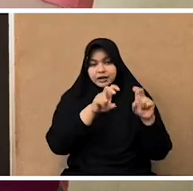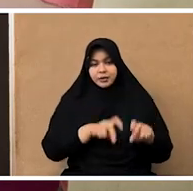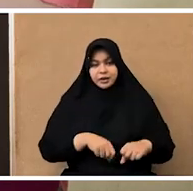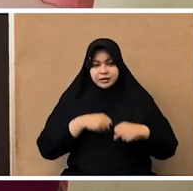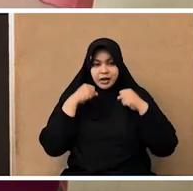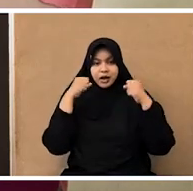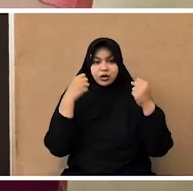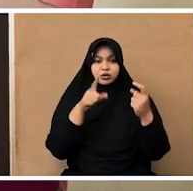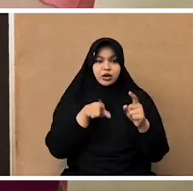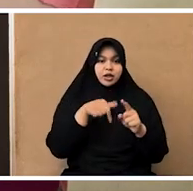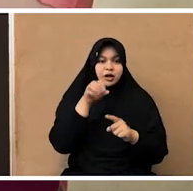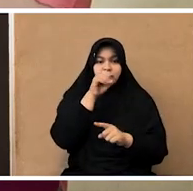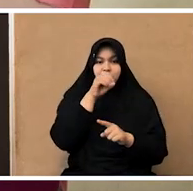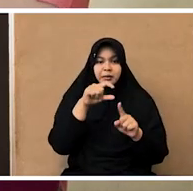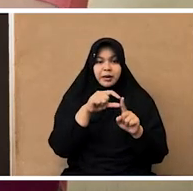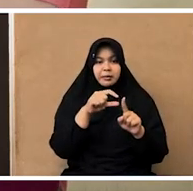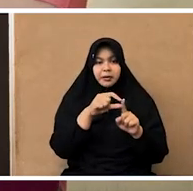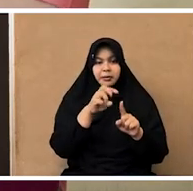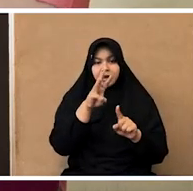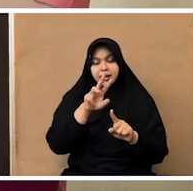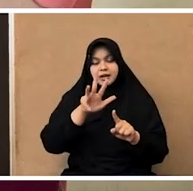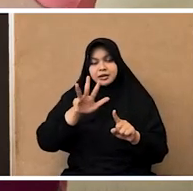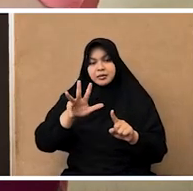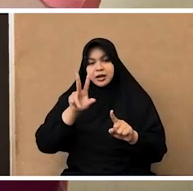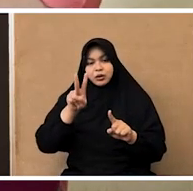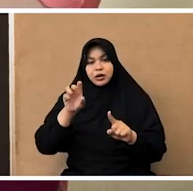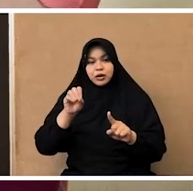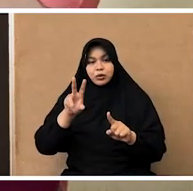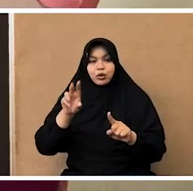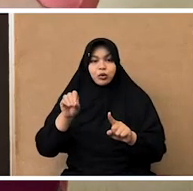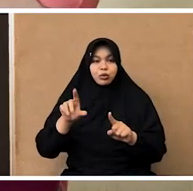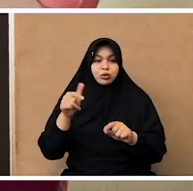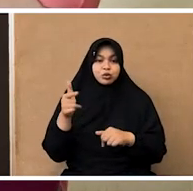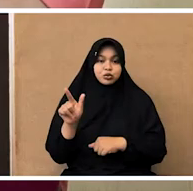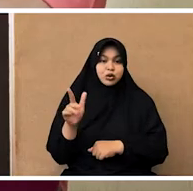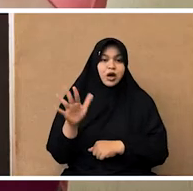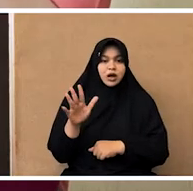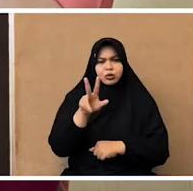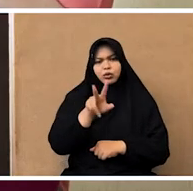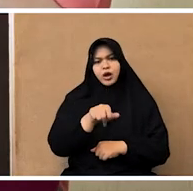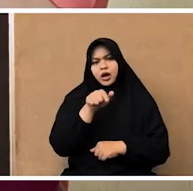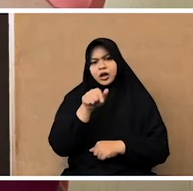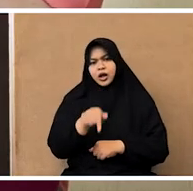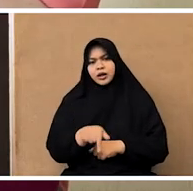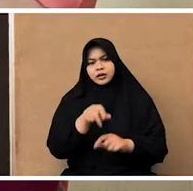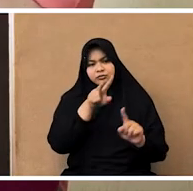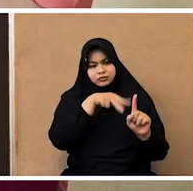sudah sampaikan di PP 39 2020 sudah di sudah digunakan